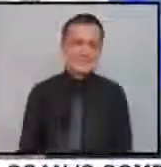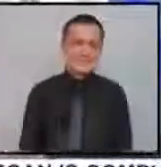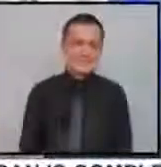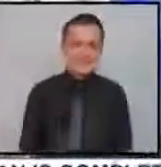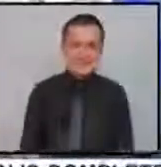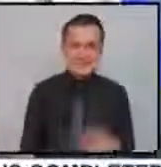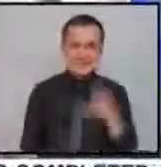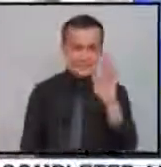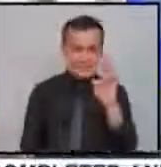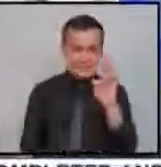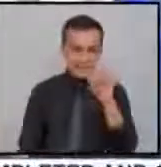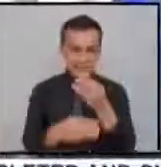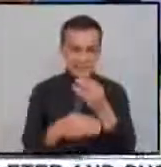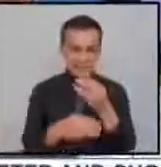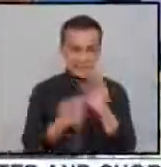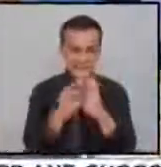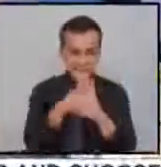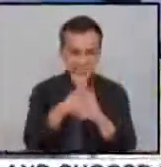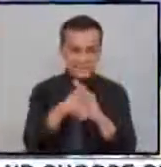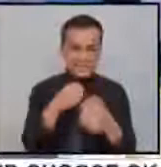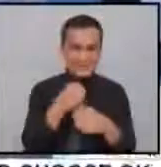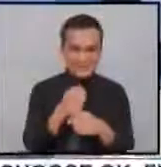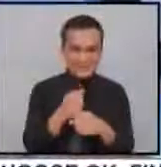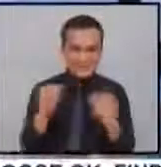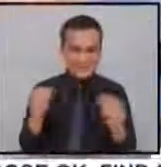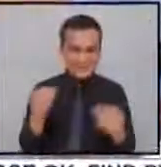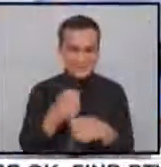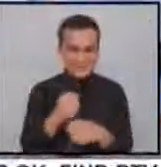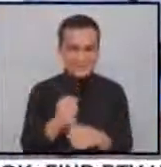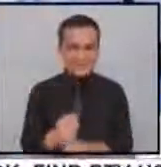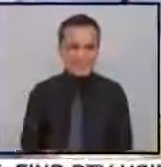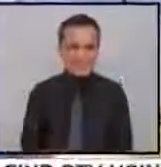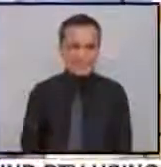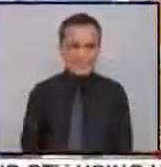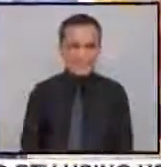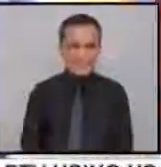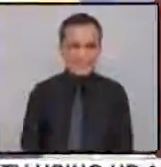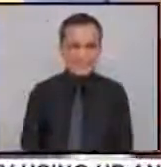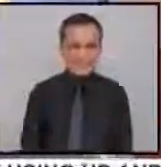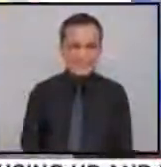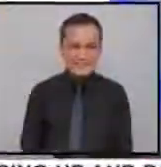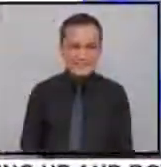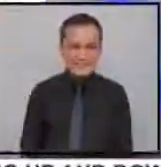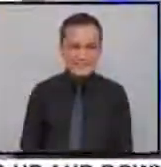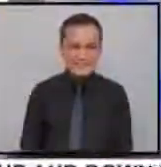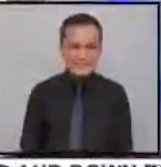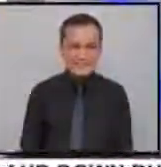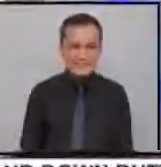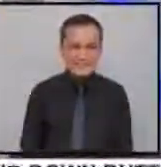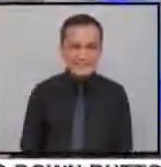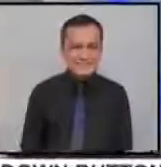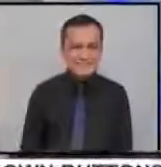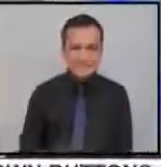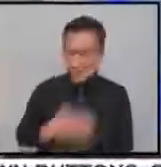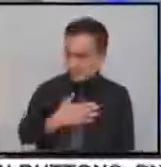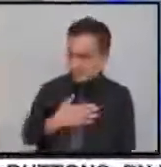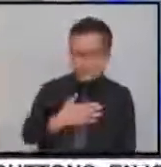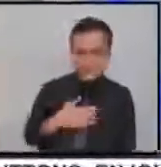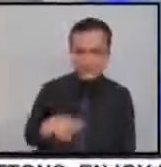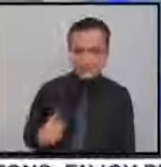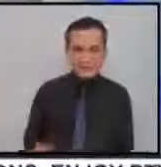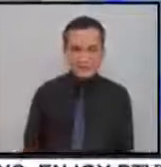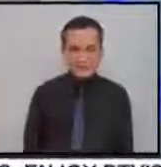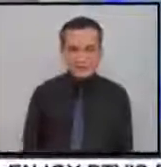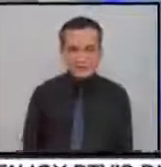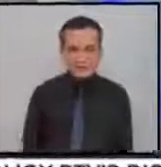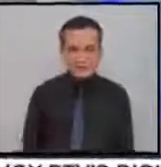Ito nagawa mo. Ito sa akin. Hindi rin siya gumawa niya. Eto, ginawa ko. Pansinin mo naman. Oh. Ganda.